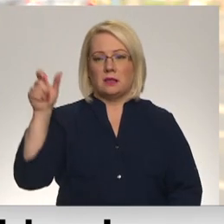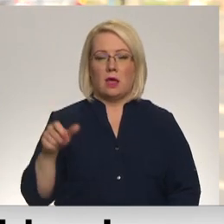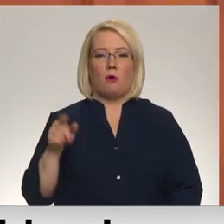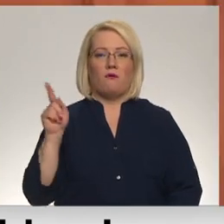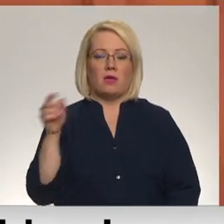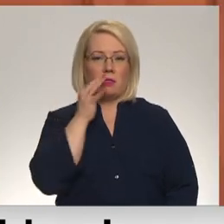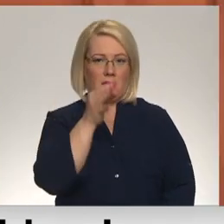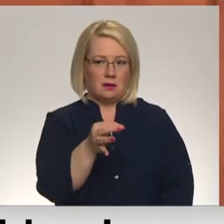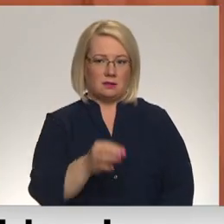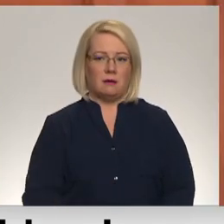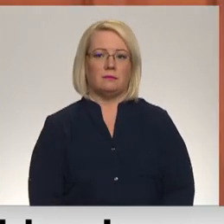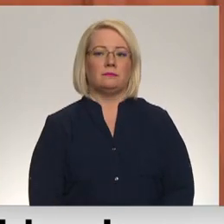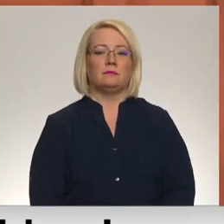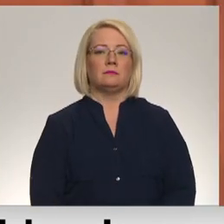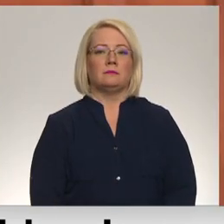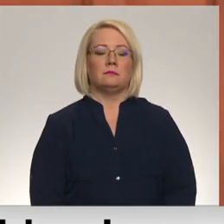atbildēja.